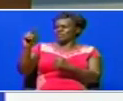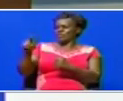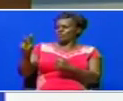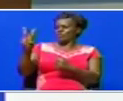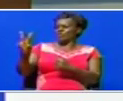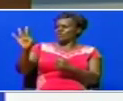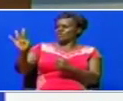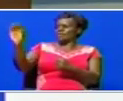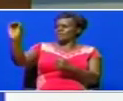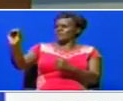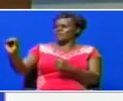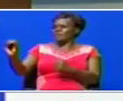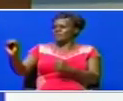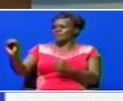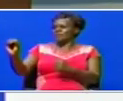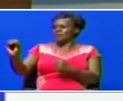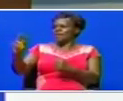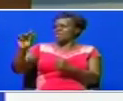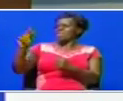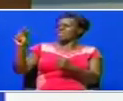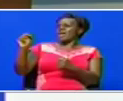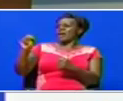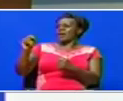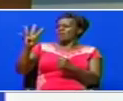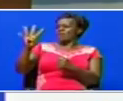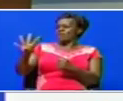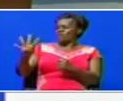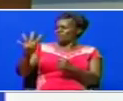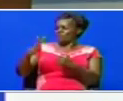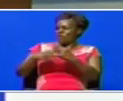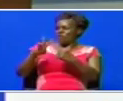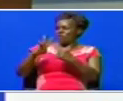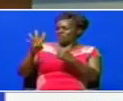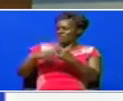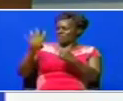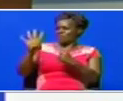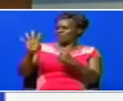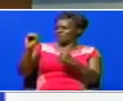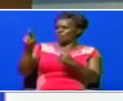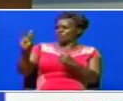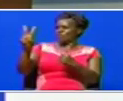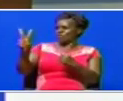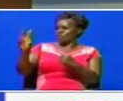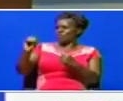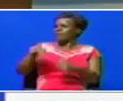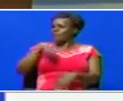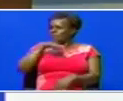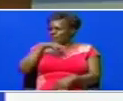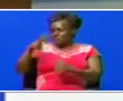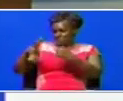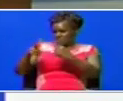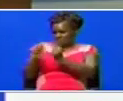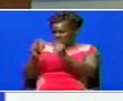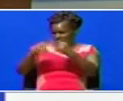0.23%. Joseph Nyaka, 495, 0.20%. Raila Odinga,